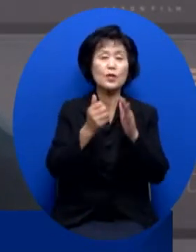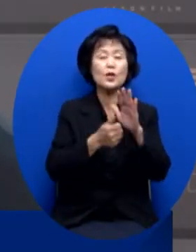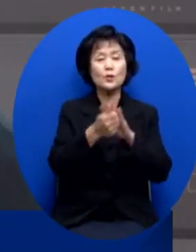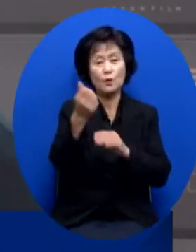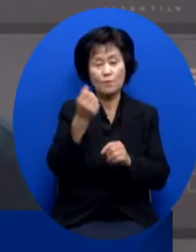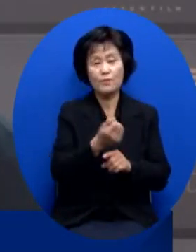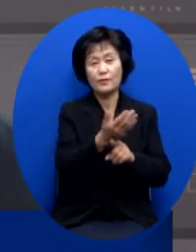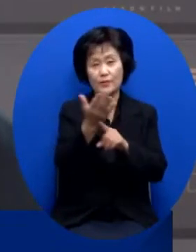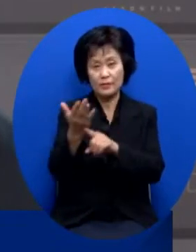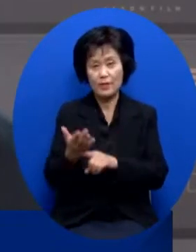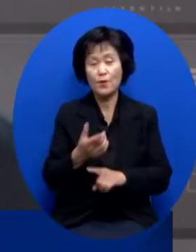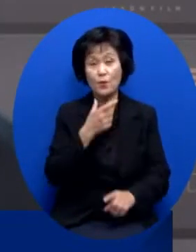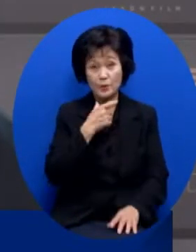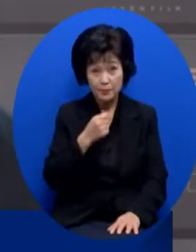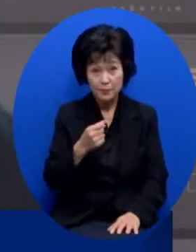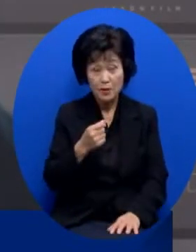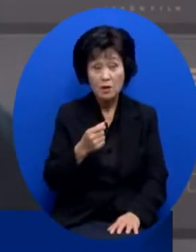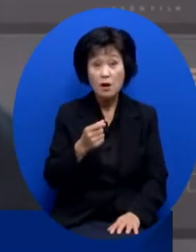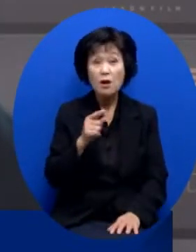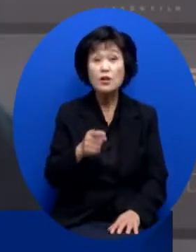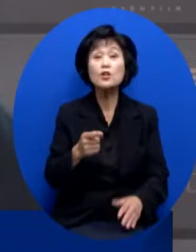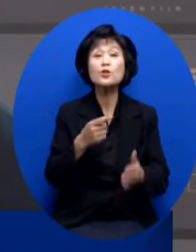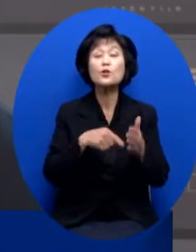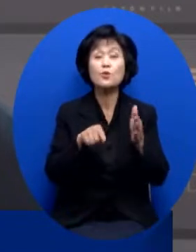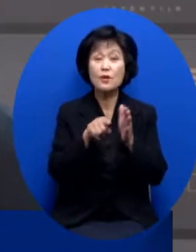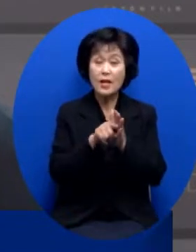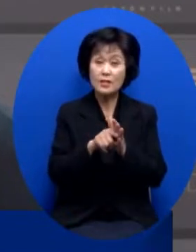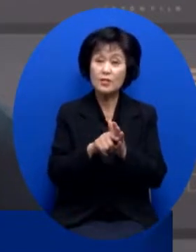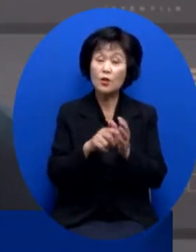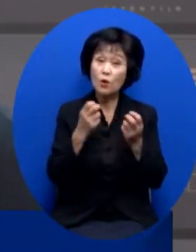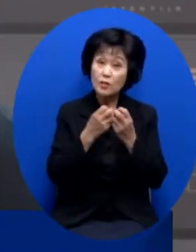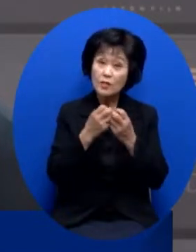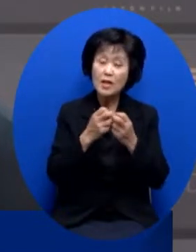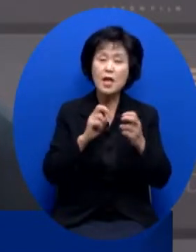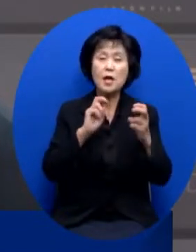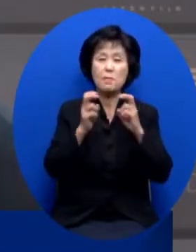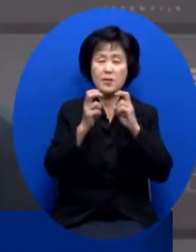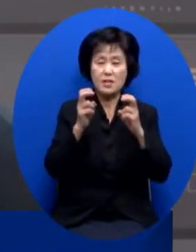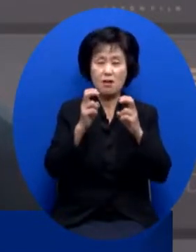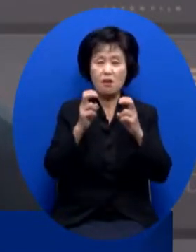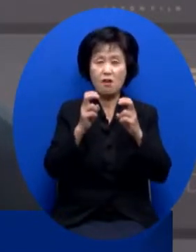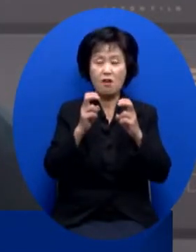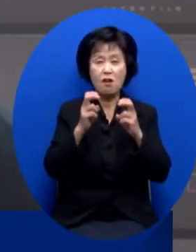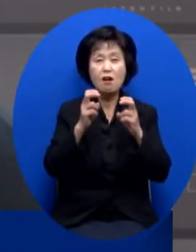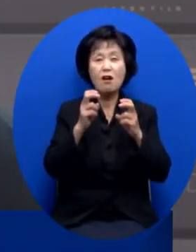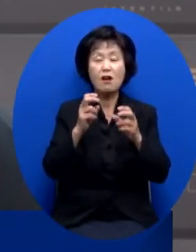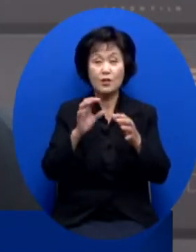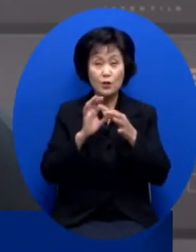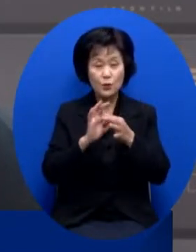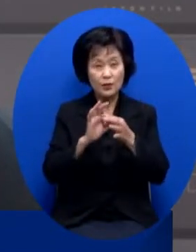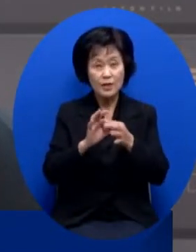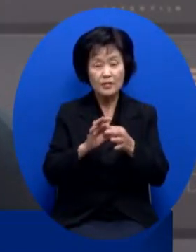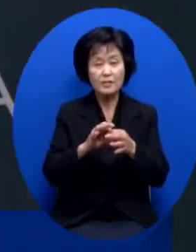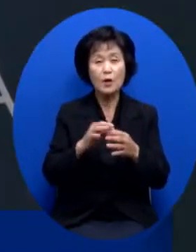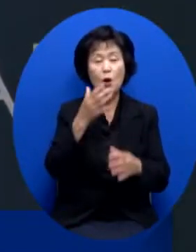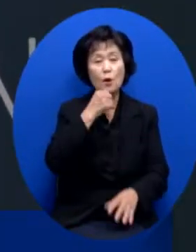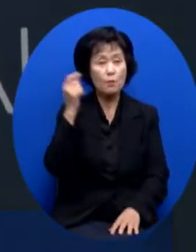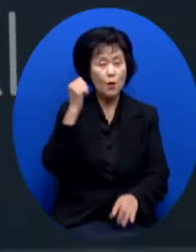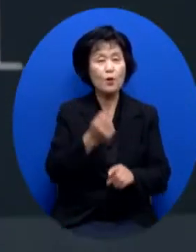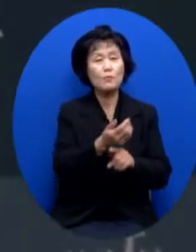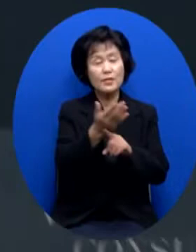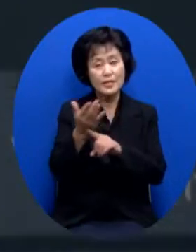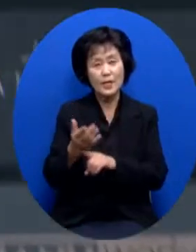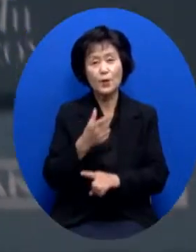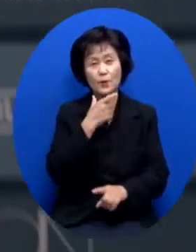싶다. 그렇게 하기 위해서는 우리가 좀 이렇게 미디어 쪽으로 그 주제 방향을 제대로 잡아서 전하고 싶은 마음들이 있었고,